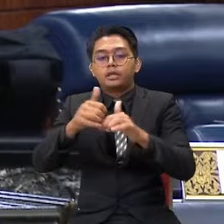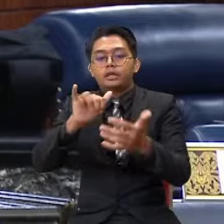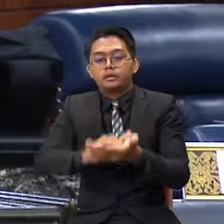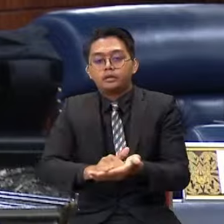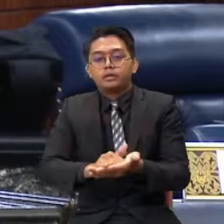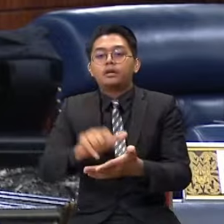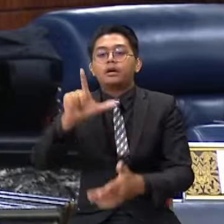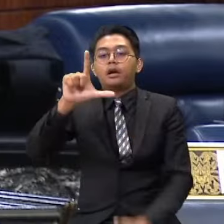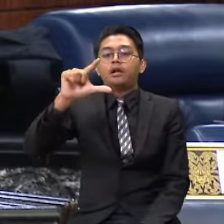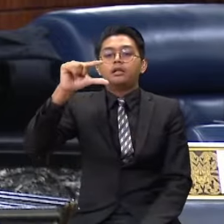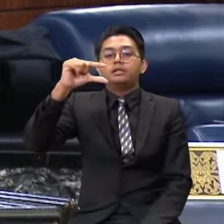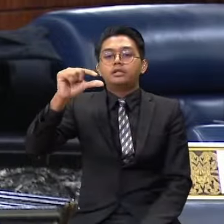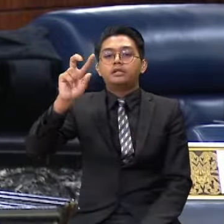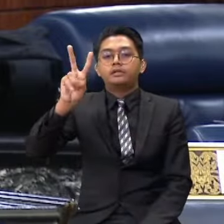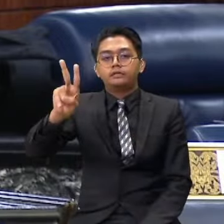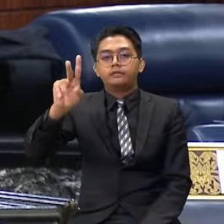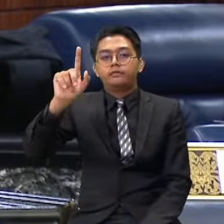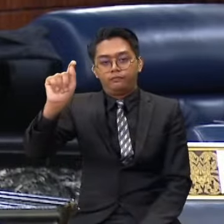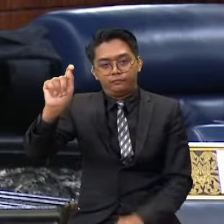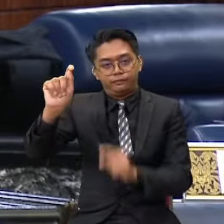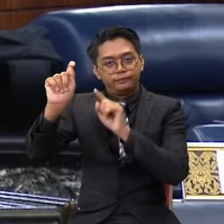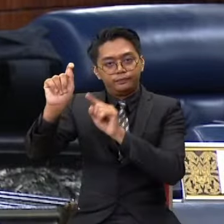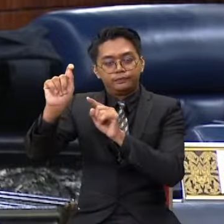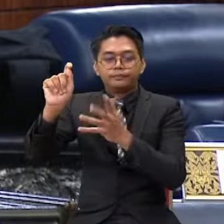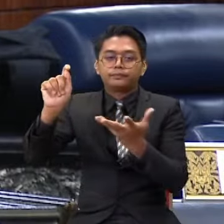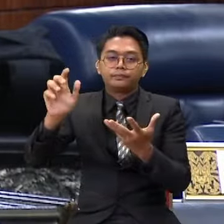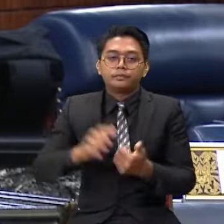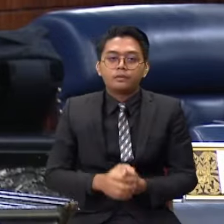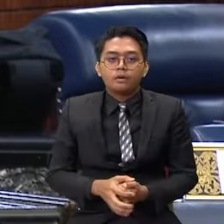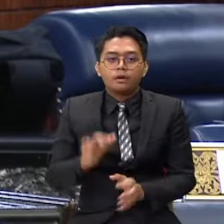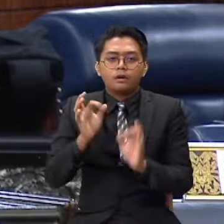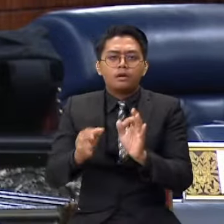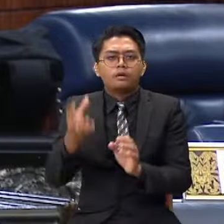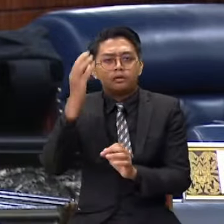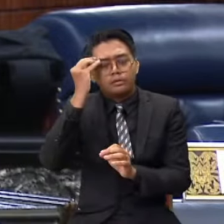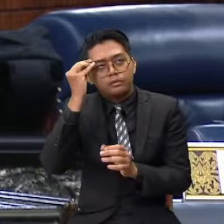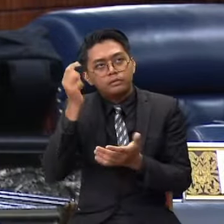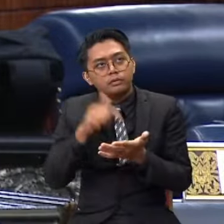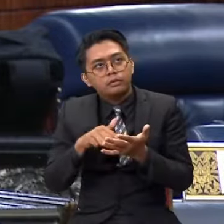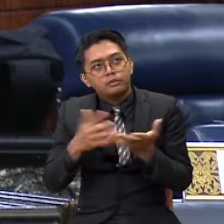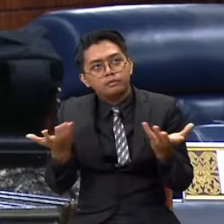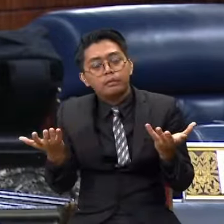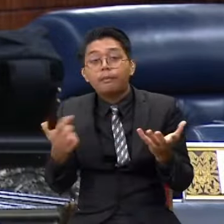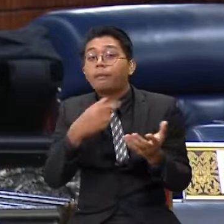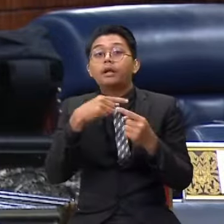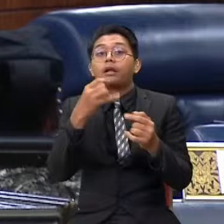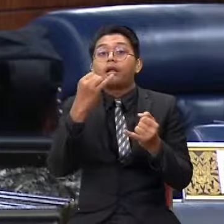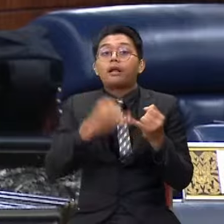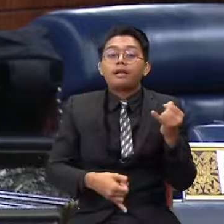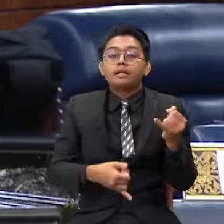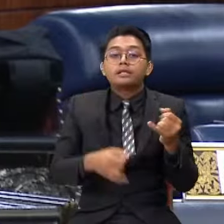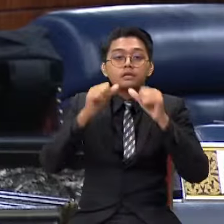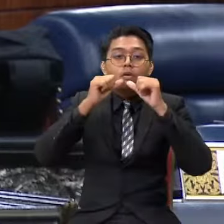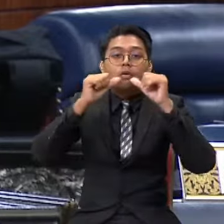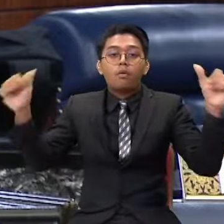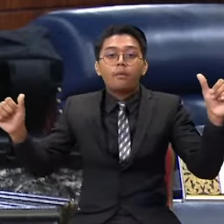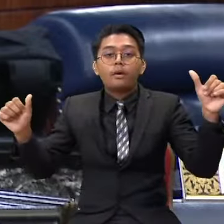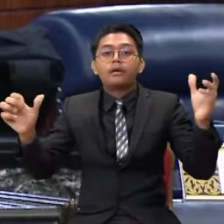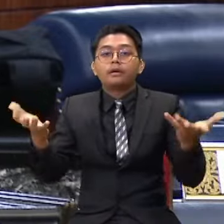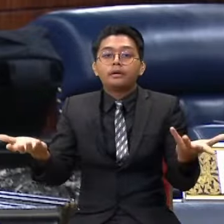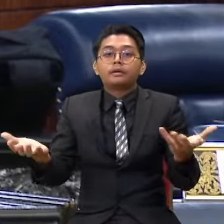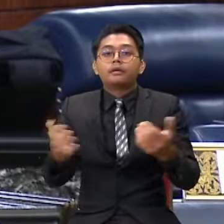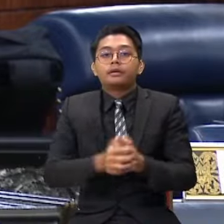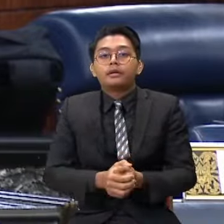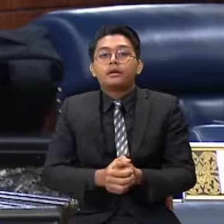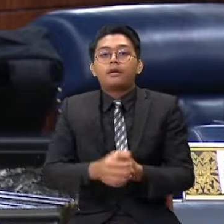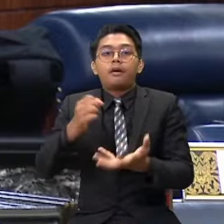dan lvgt ini kalau kita ingat kembali Bilakah Cukai ini diumumkan Cukai ini diumumkan pada tahun